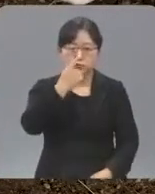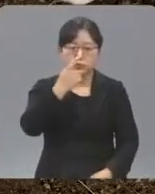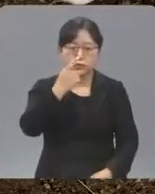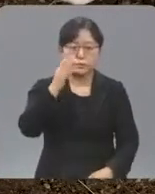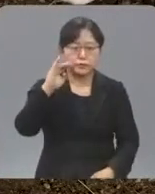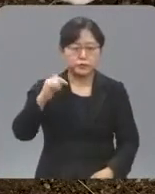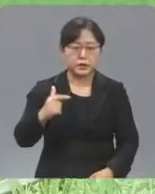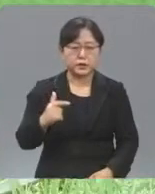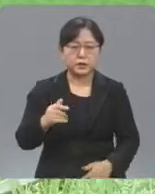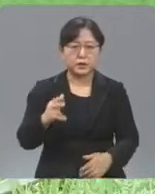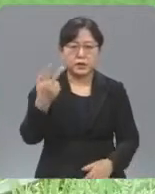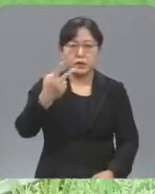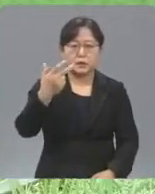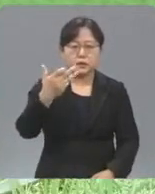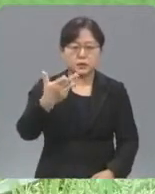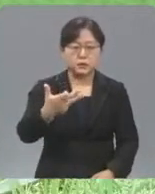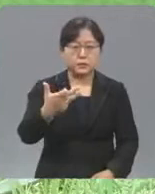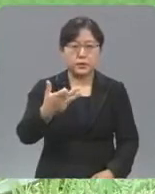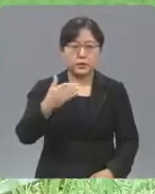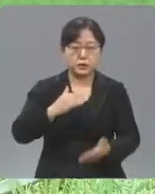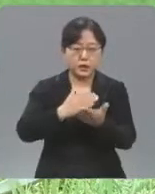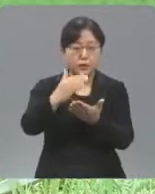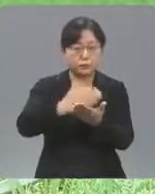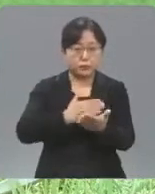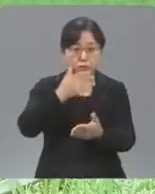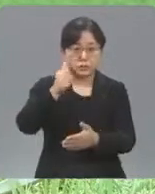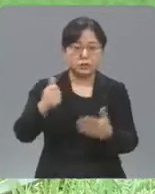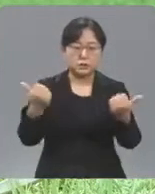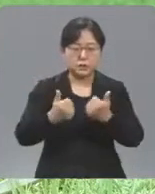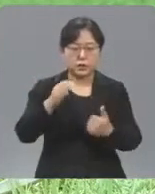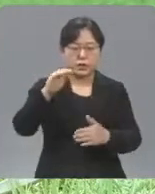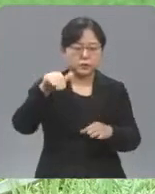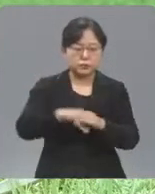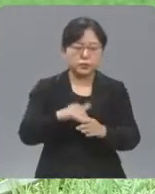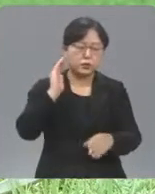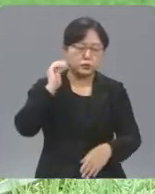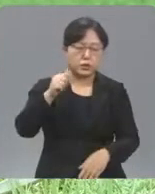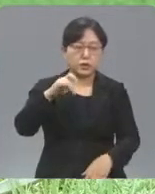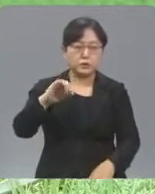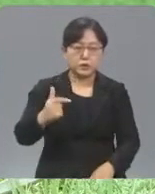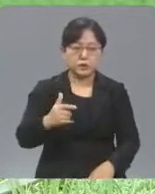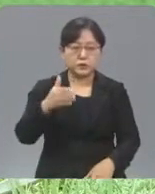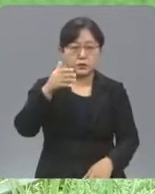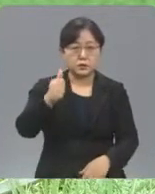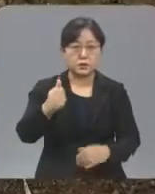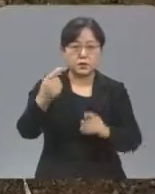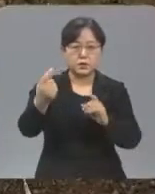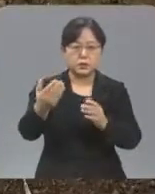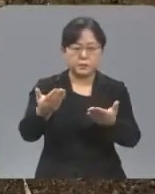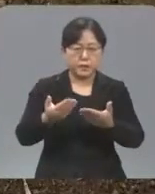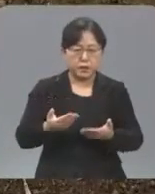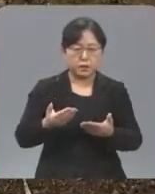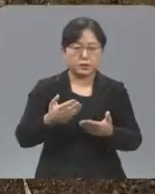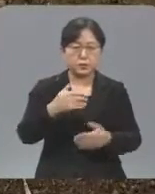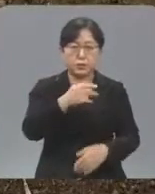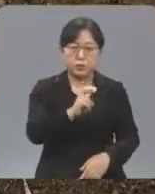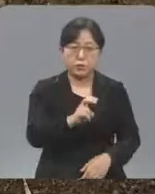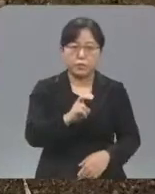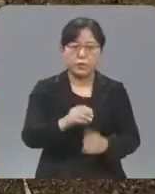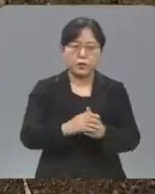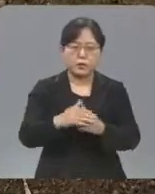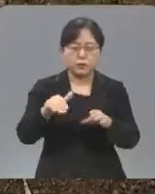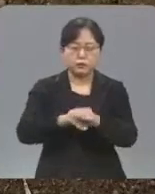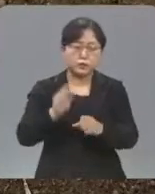풍산개 는 지난 2018년 남북정상회담 당시 문재인 대통령이 김정은 국무위원 장에게 받은 풍산개 에고 미와 문